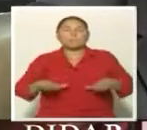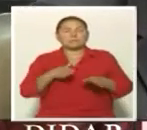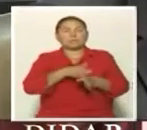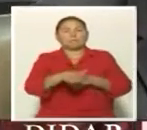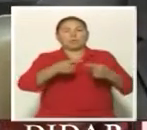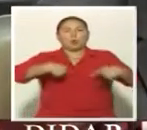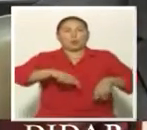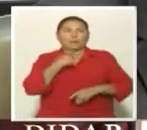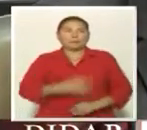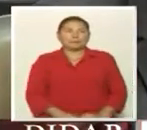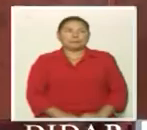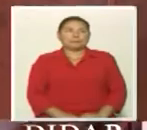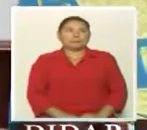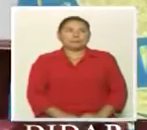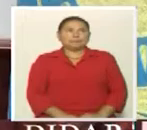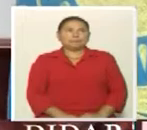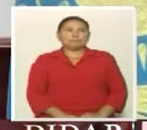исполнительных органов